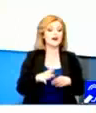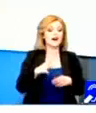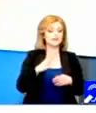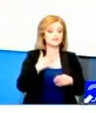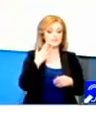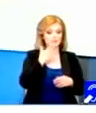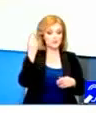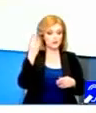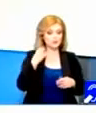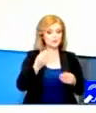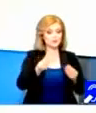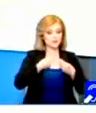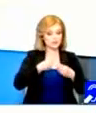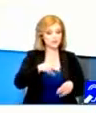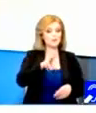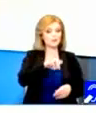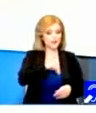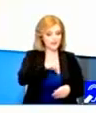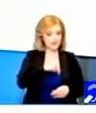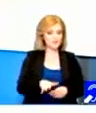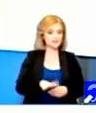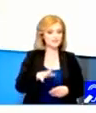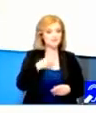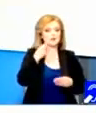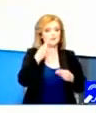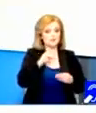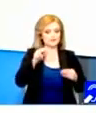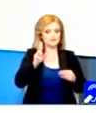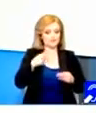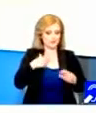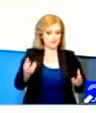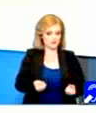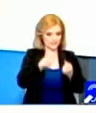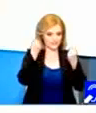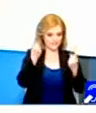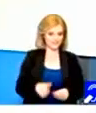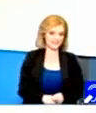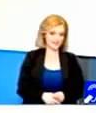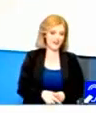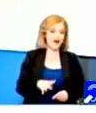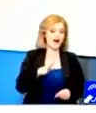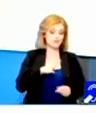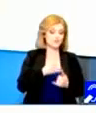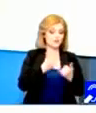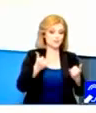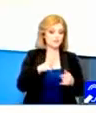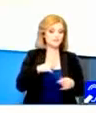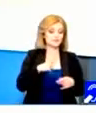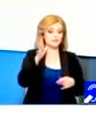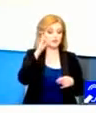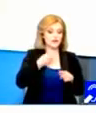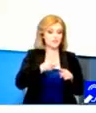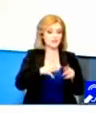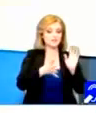cel mai bun promotor și susținător al bibliotecilor, cărții și lecturii în mass media. Distincția a fost acordată în cadrul celei de-a noua ediție a